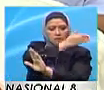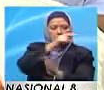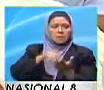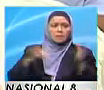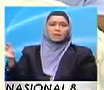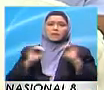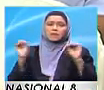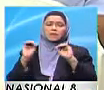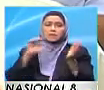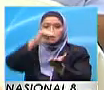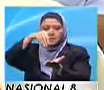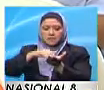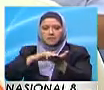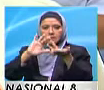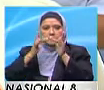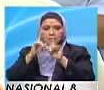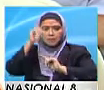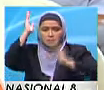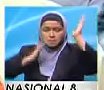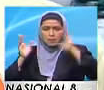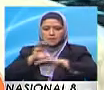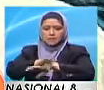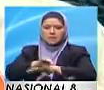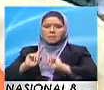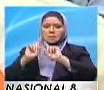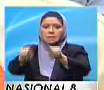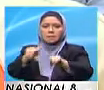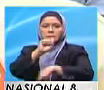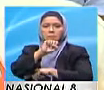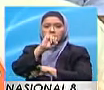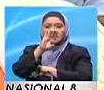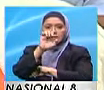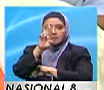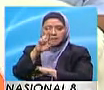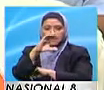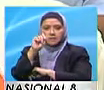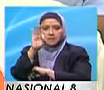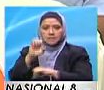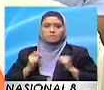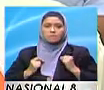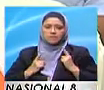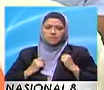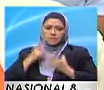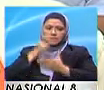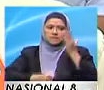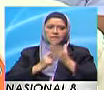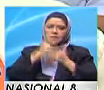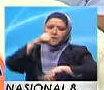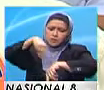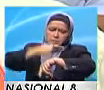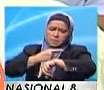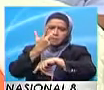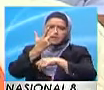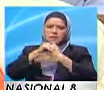satu Malaysia, mereka terpaksa pergi ke cyber cafe swasta yang kosnya 1 jam RM3 ke